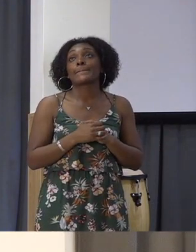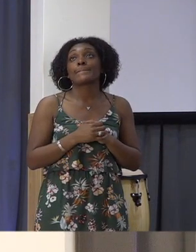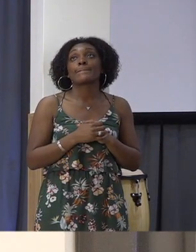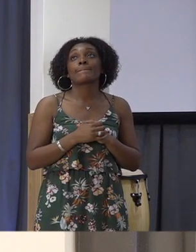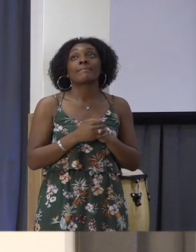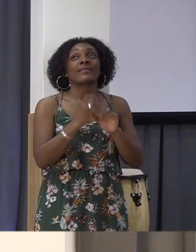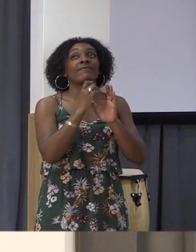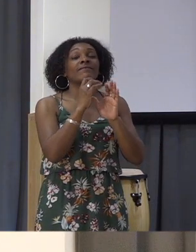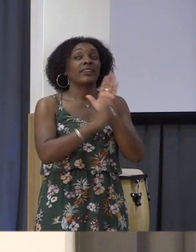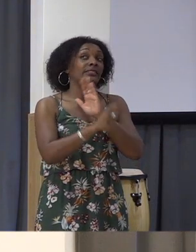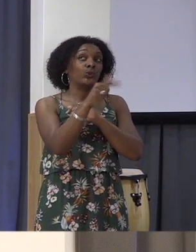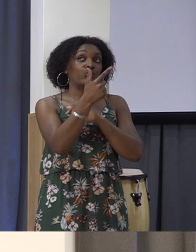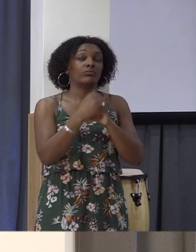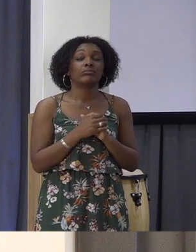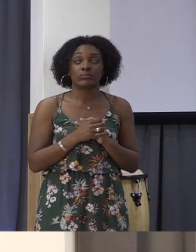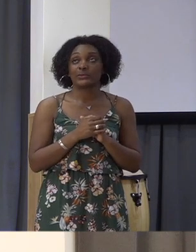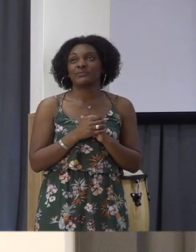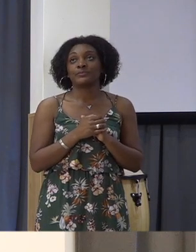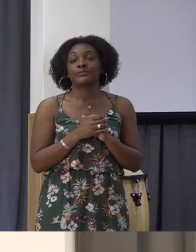à partir du verset 12.